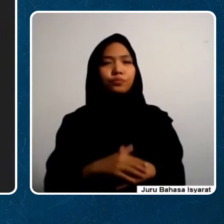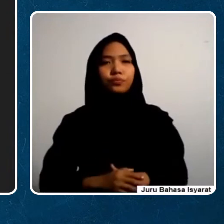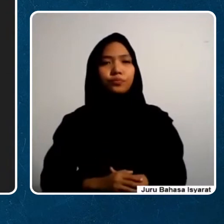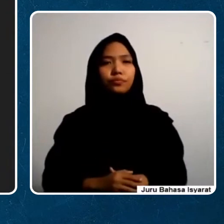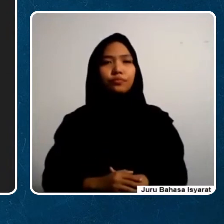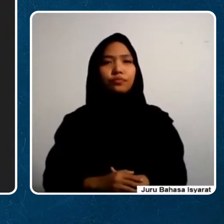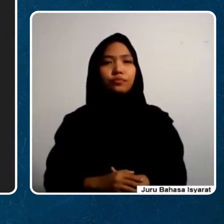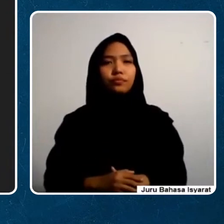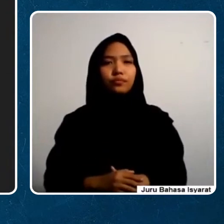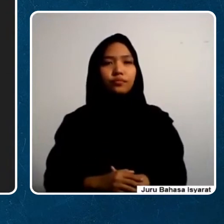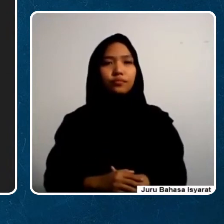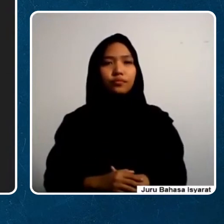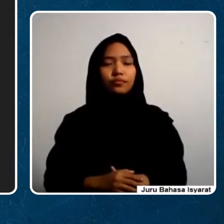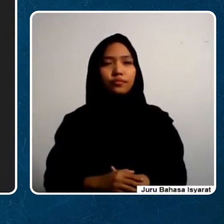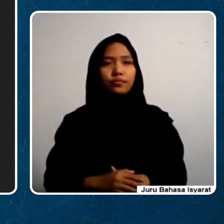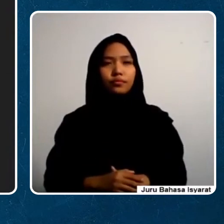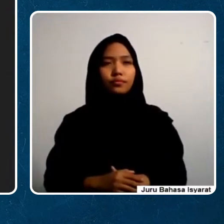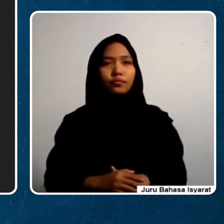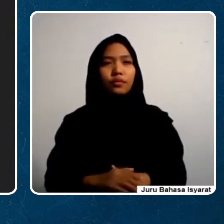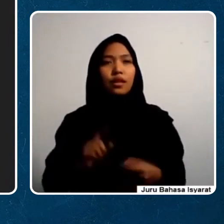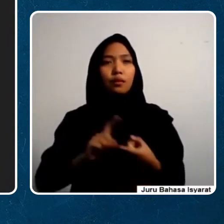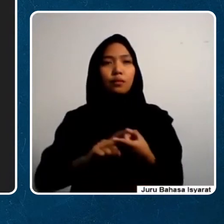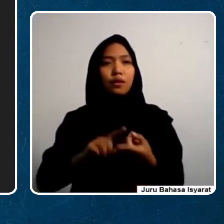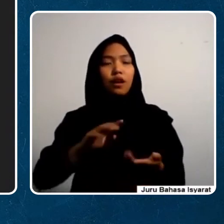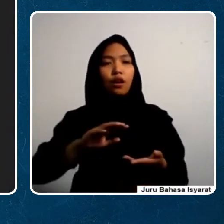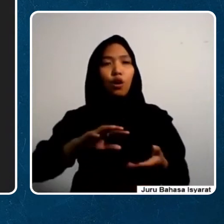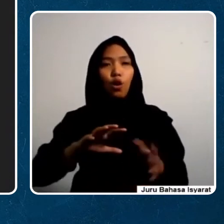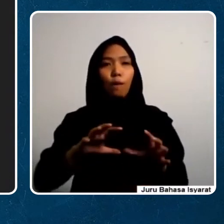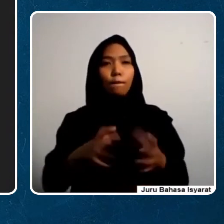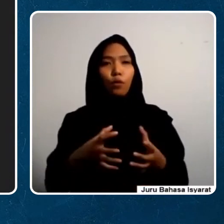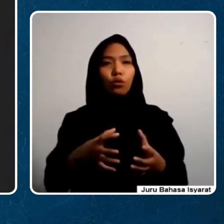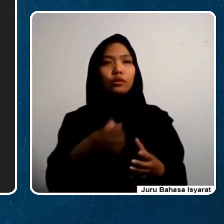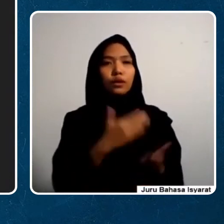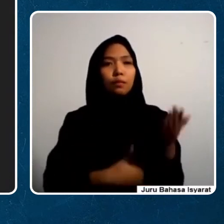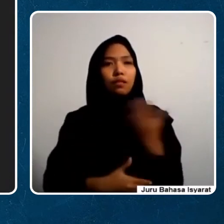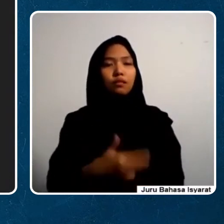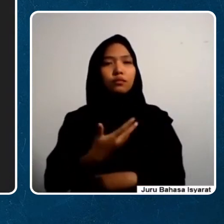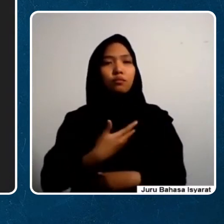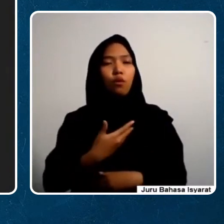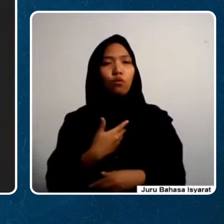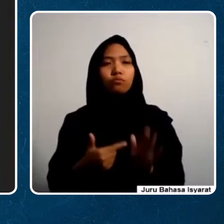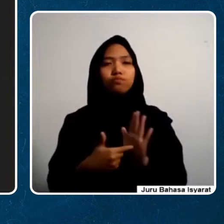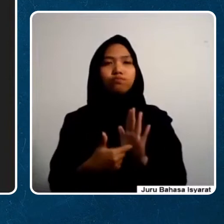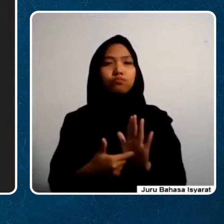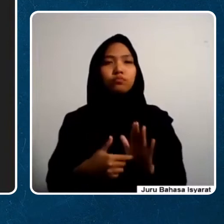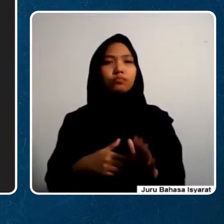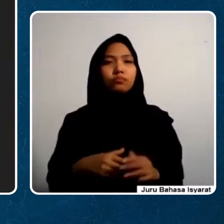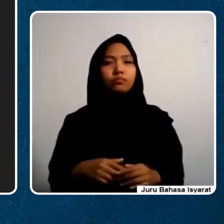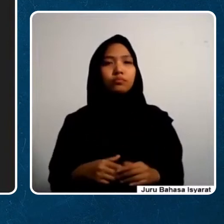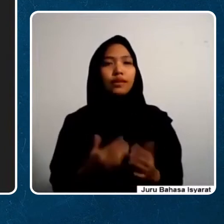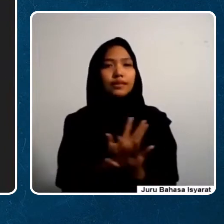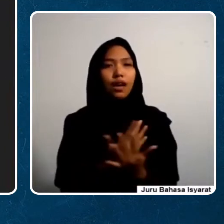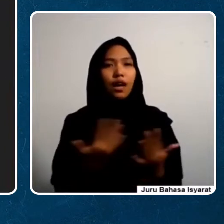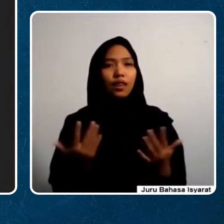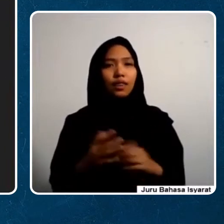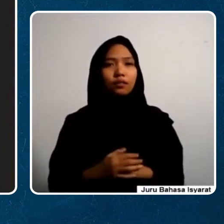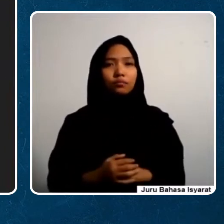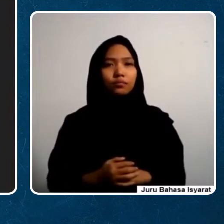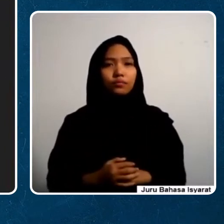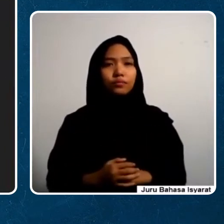yang makhluk lemah. Itu ingin menghapus. Makanya kami kelompok Lakon Indonesia